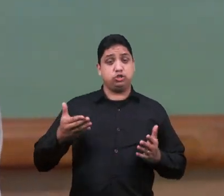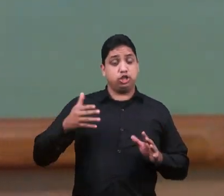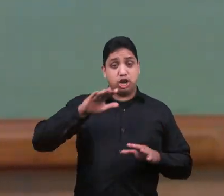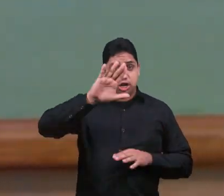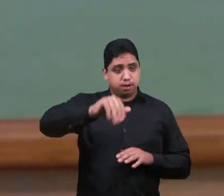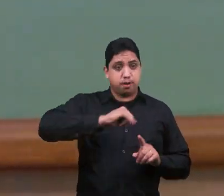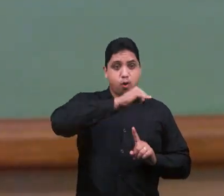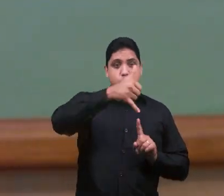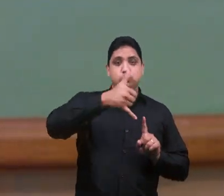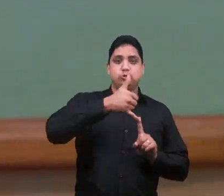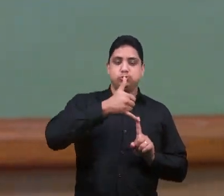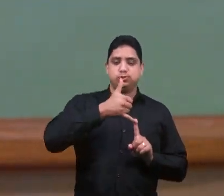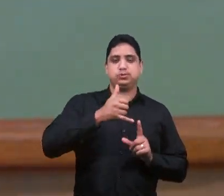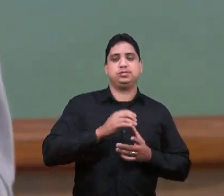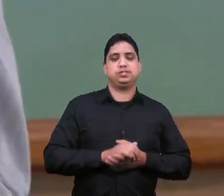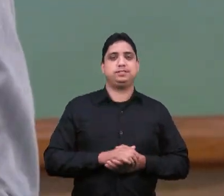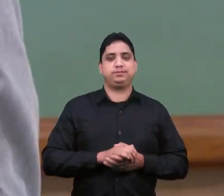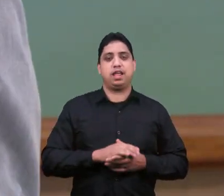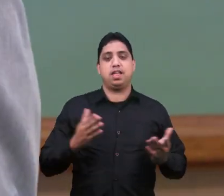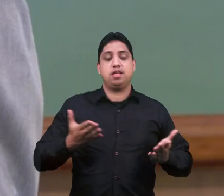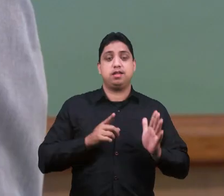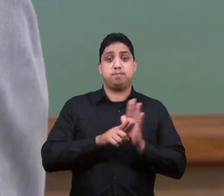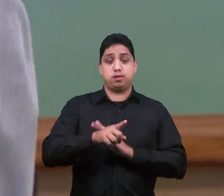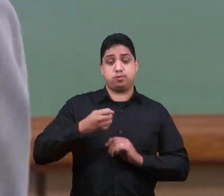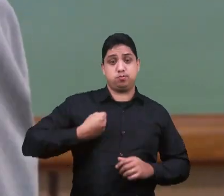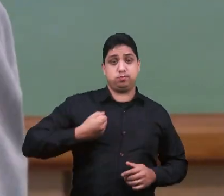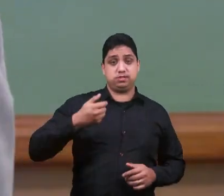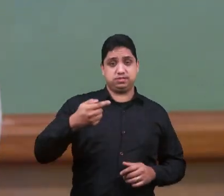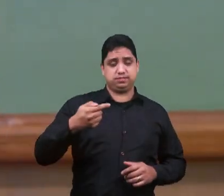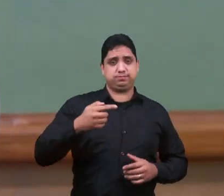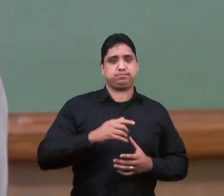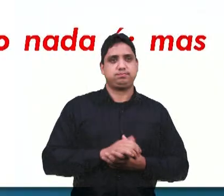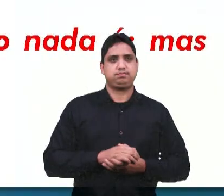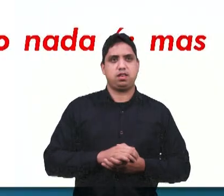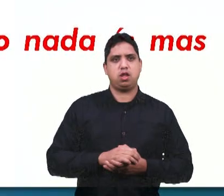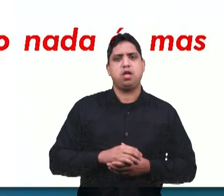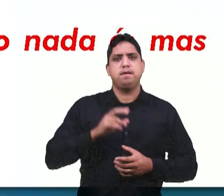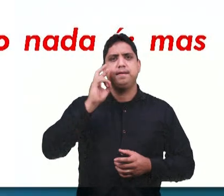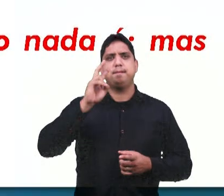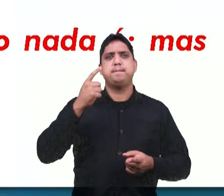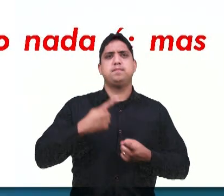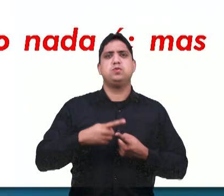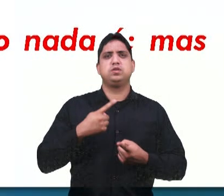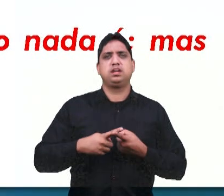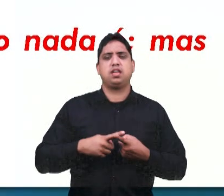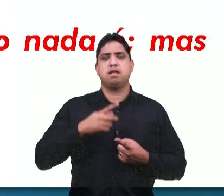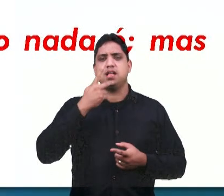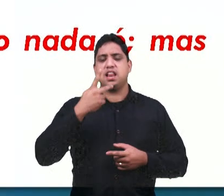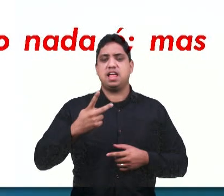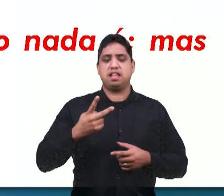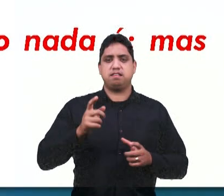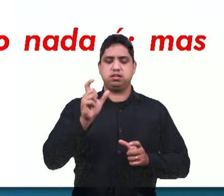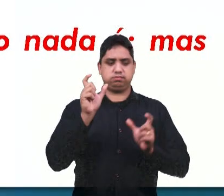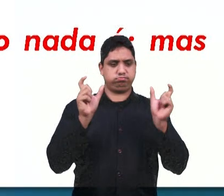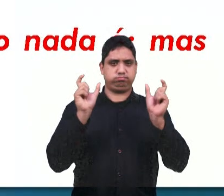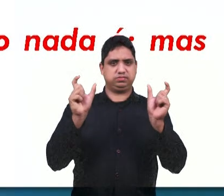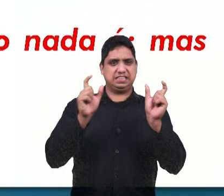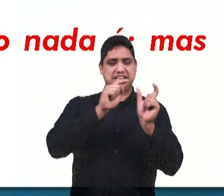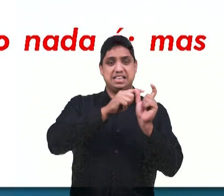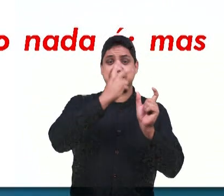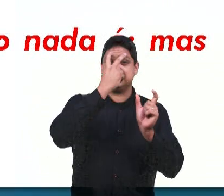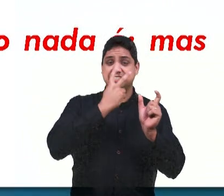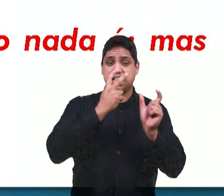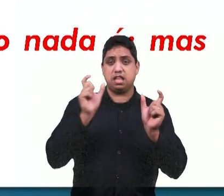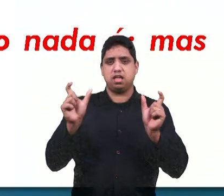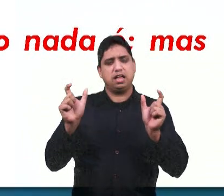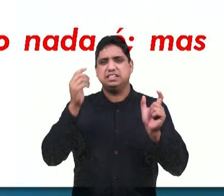appelé pour le ministère de la parole. Maintenant, la question numéro 7. Nous allons voir pourquoi la désignation